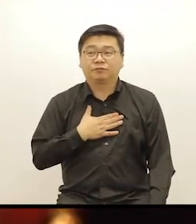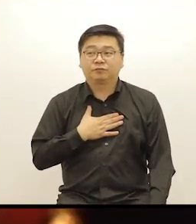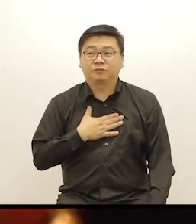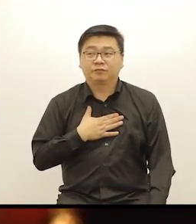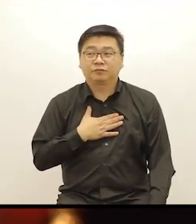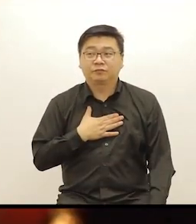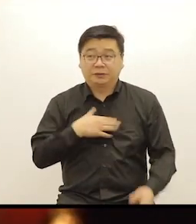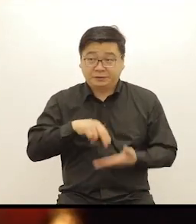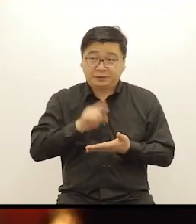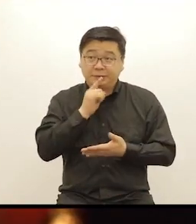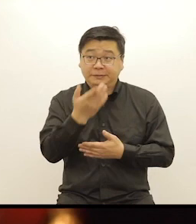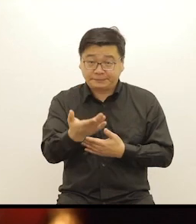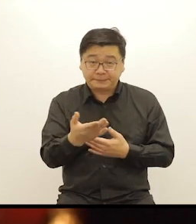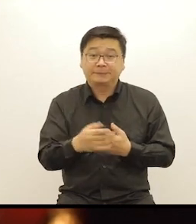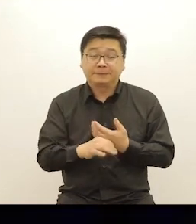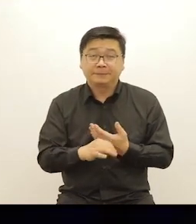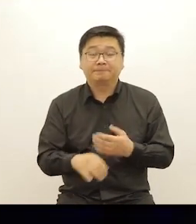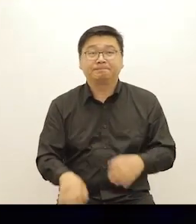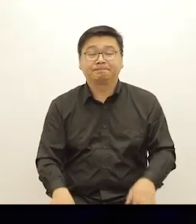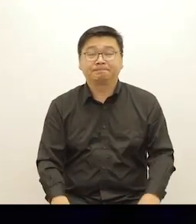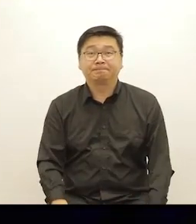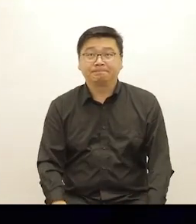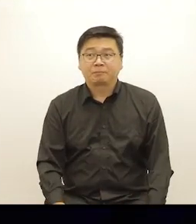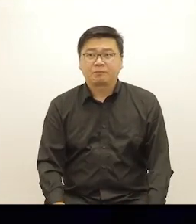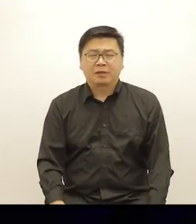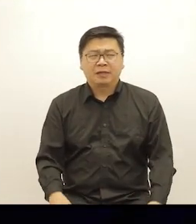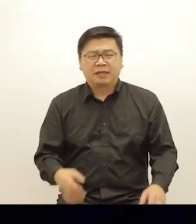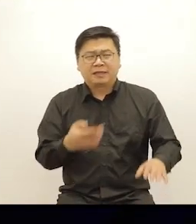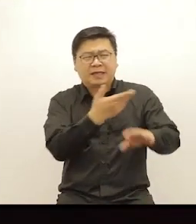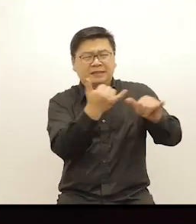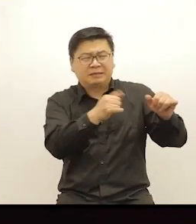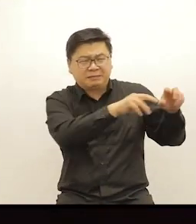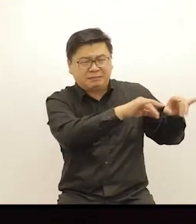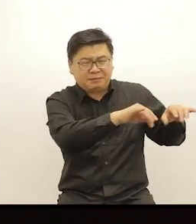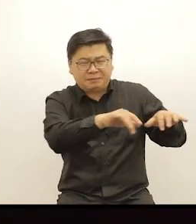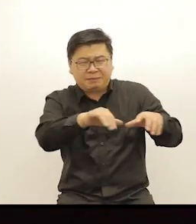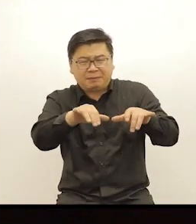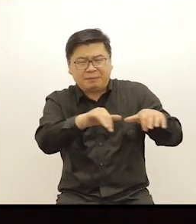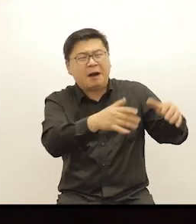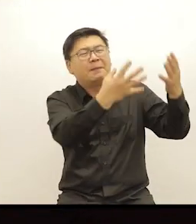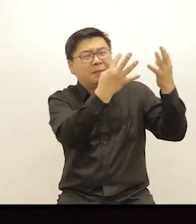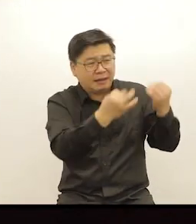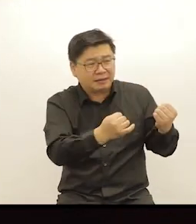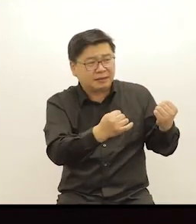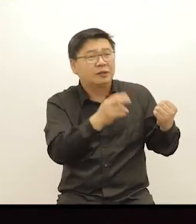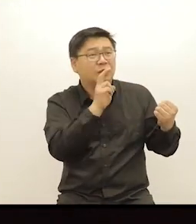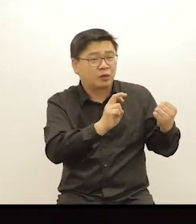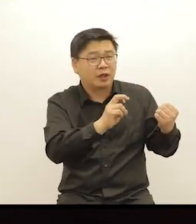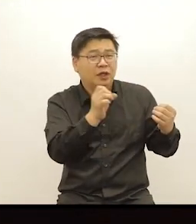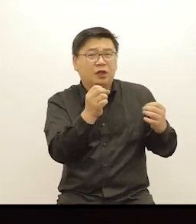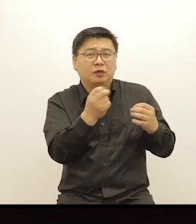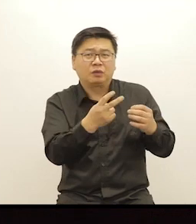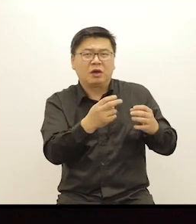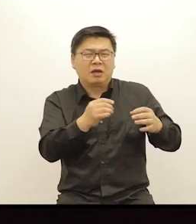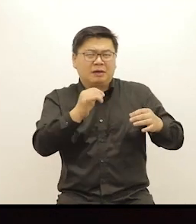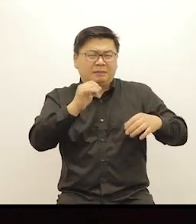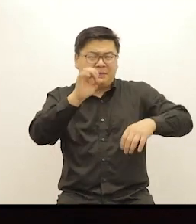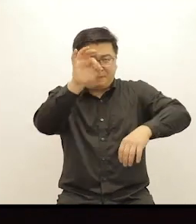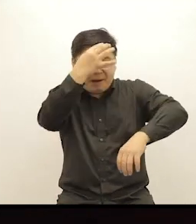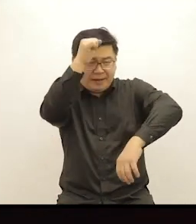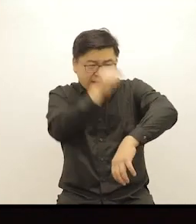저는 개인적으로 이미 많은 사람들이 심지어는 대가들까지도 연주해서